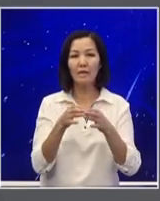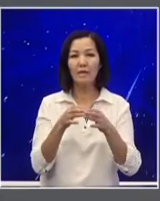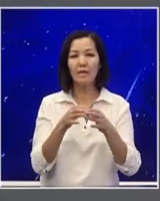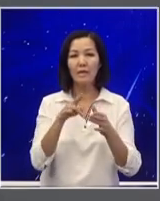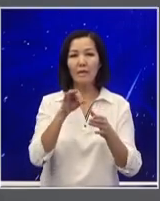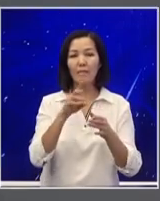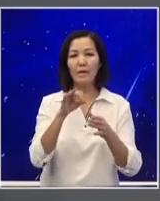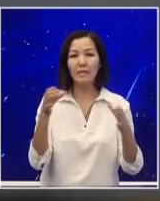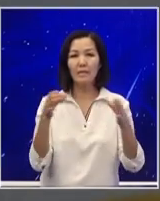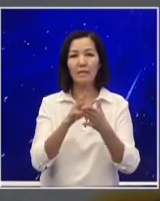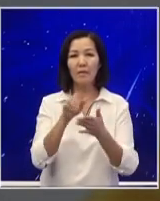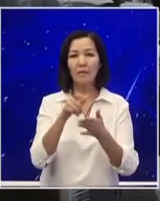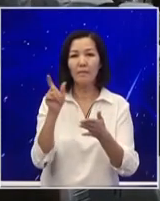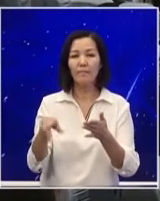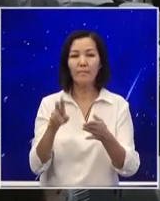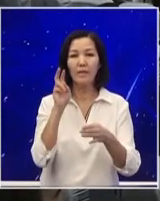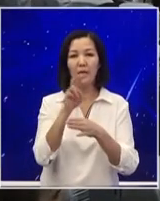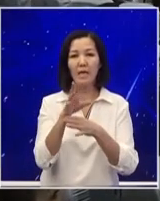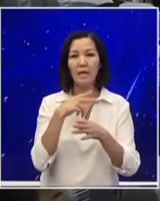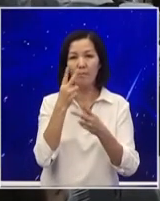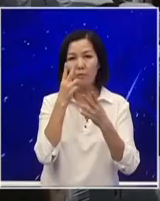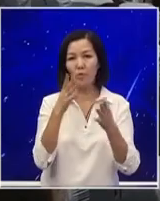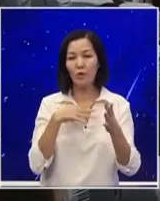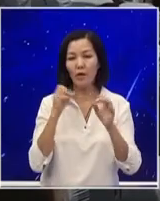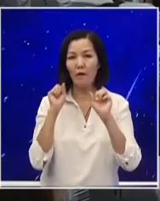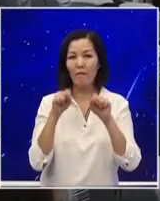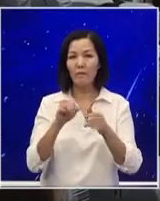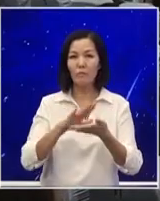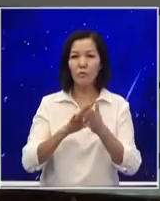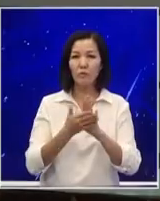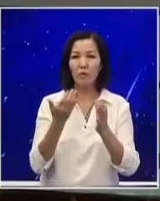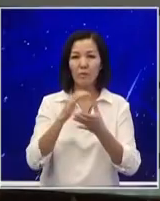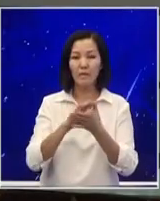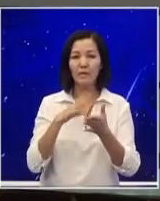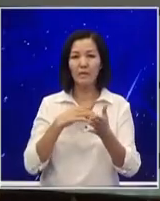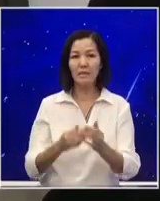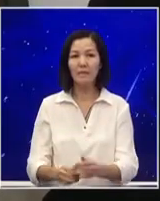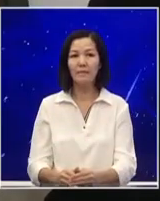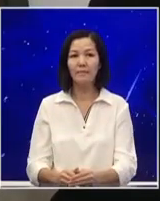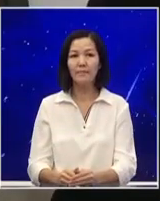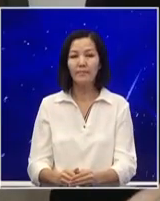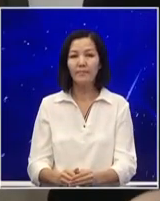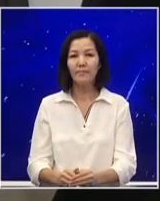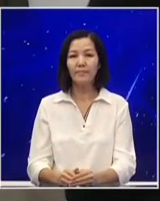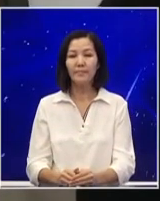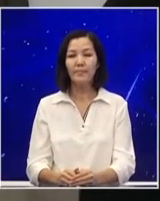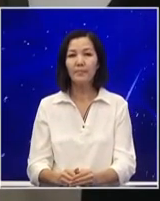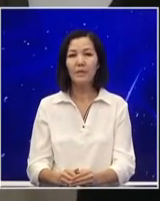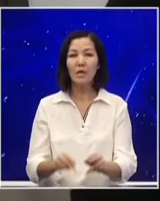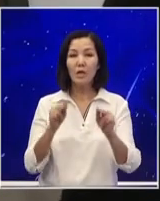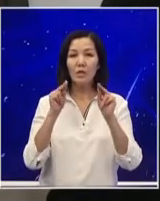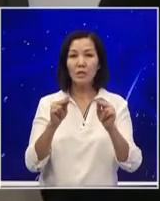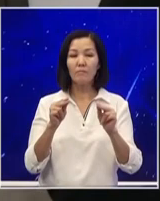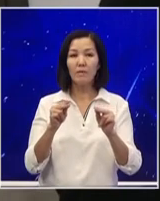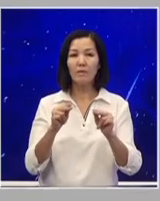парасаттылық департамент басшысы арнайы келді. Мүмкіндіктерімен танысты. Я восхищена. Я вот просто... Расмен біз